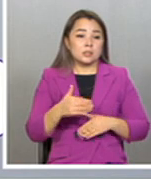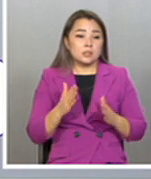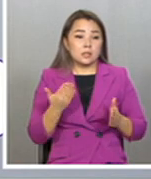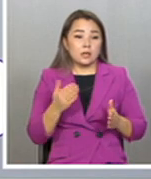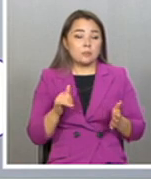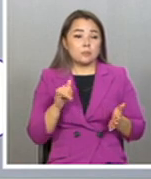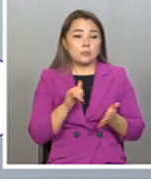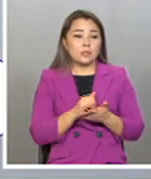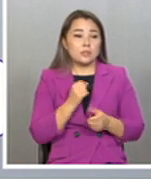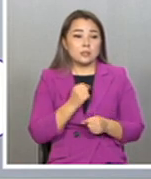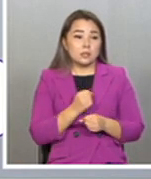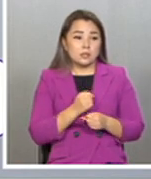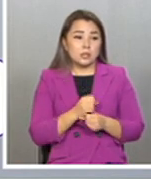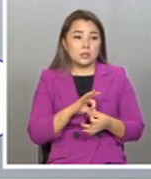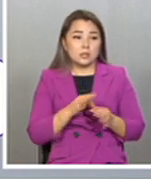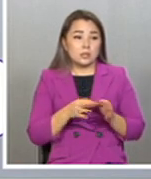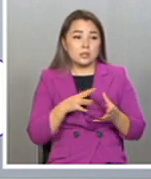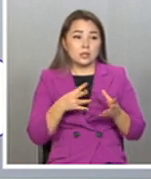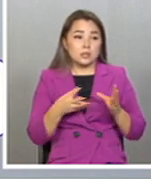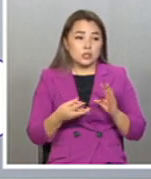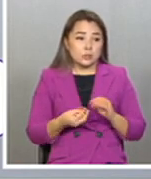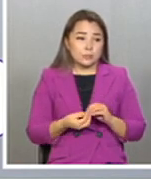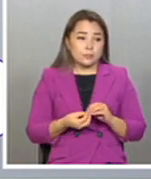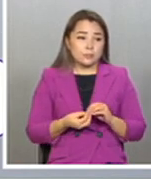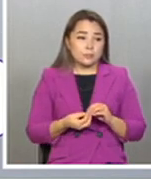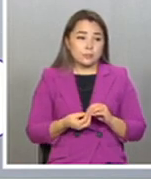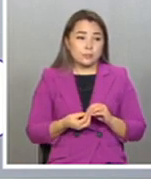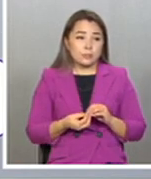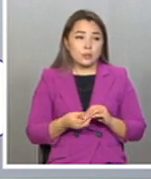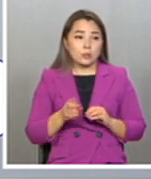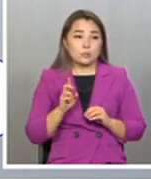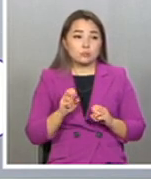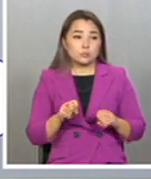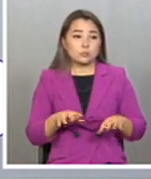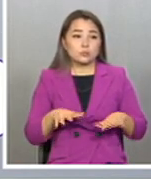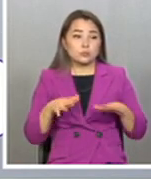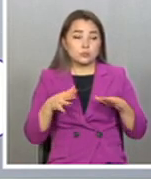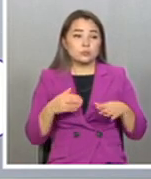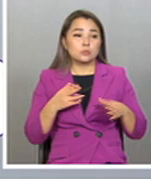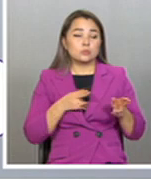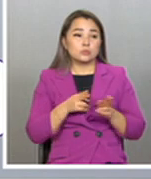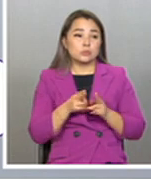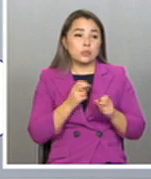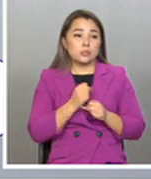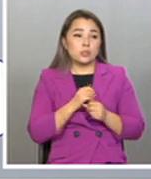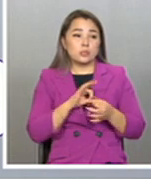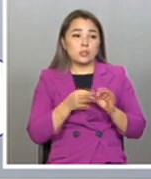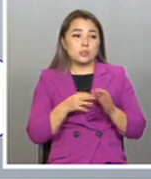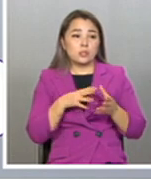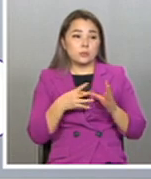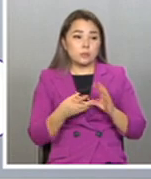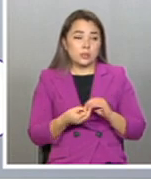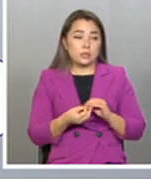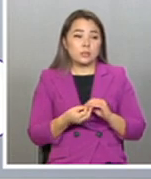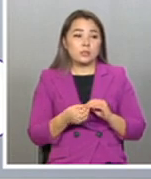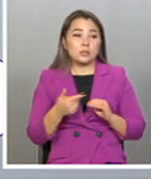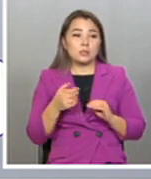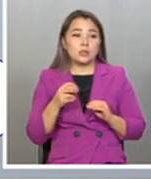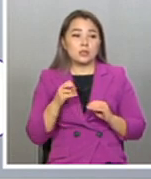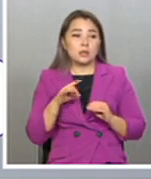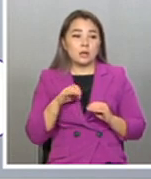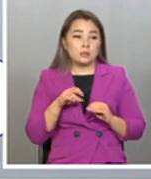бекітіледі. Нәтижесінде, яғни бу турбинасының роторының қозғалысының есебінен біздегі генератордың